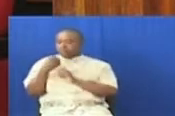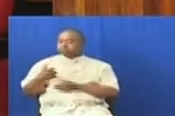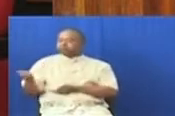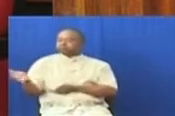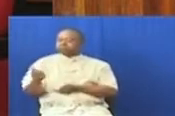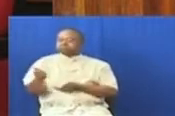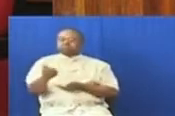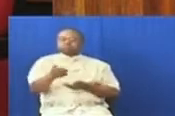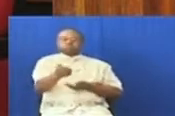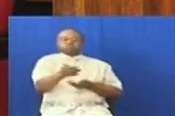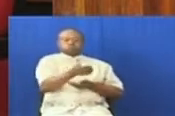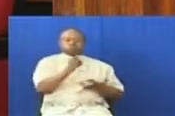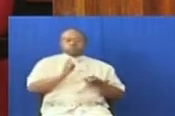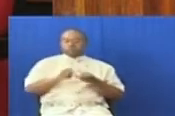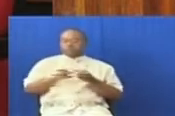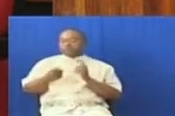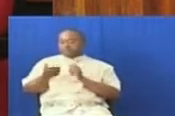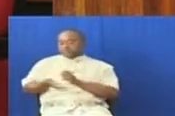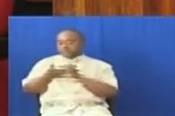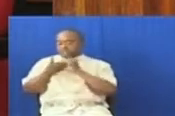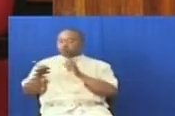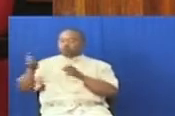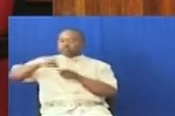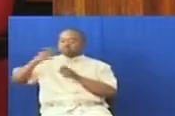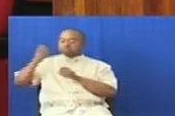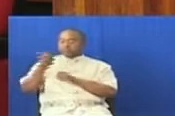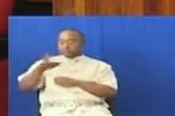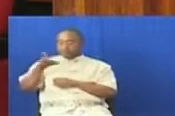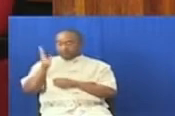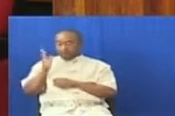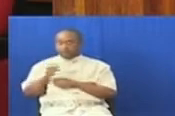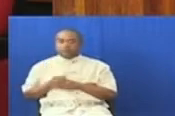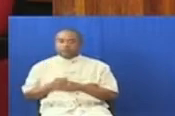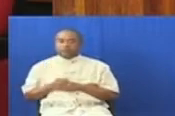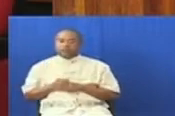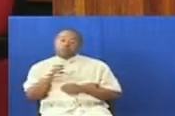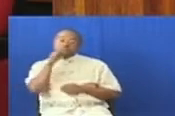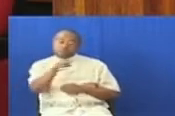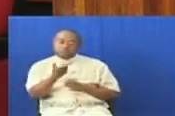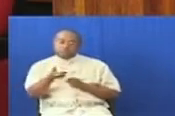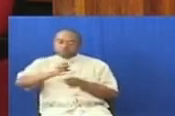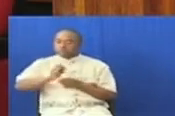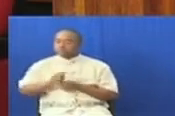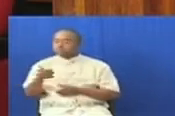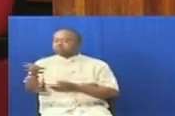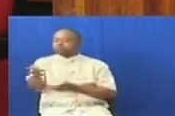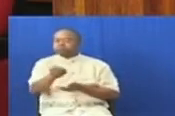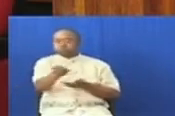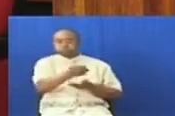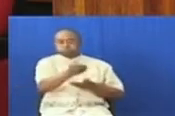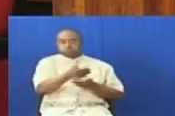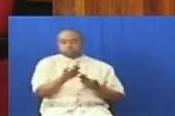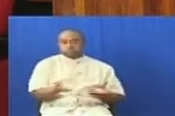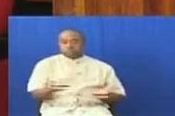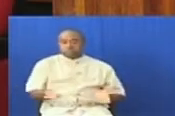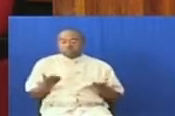halmashauri na serikali kwa ujumla. Lakini kwa kuwa imeongeza makusanyo, na bahati mbaya